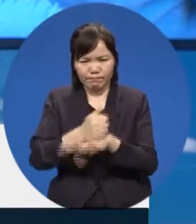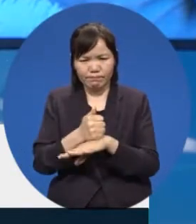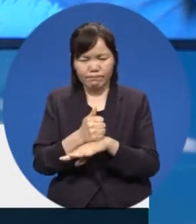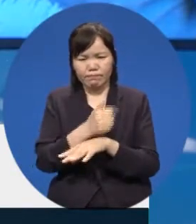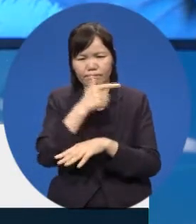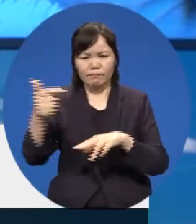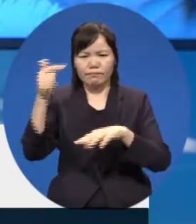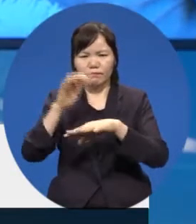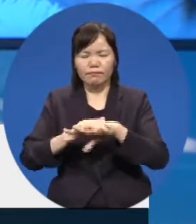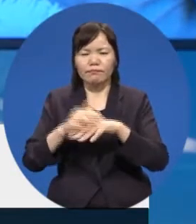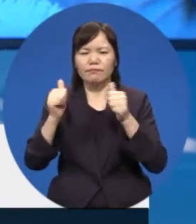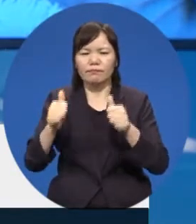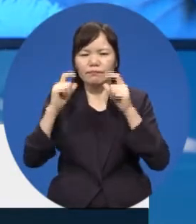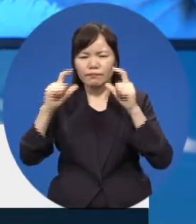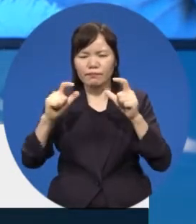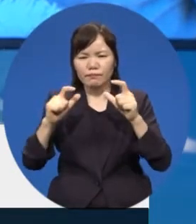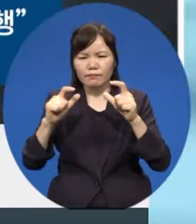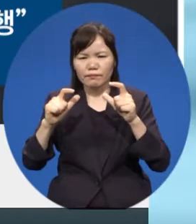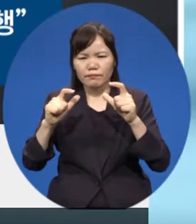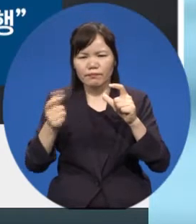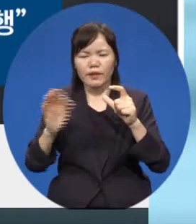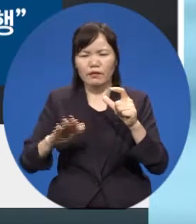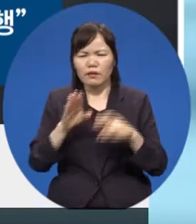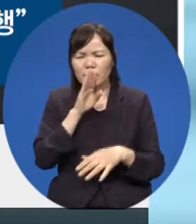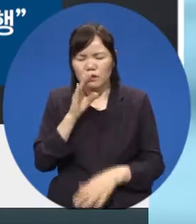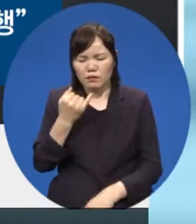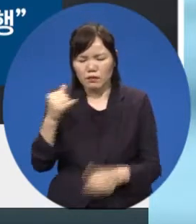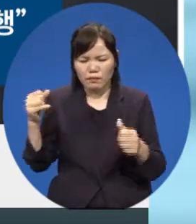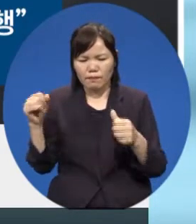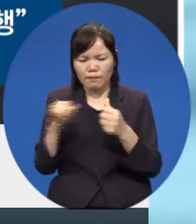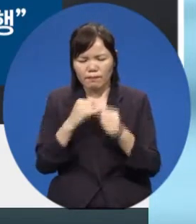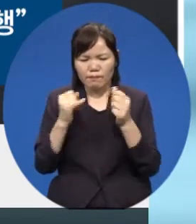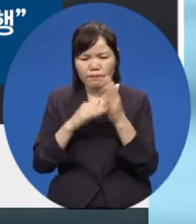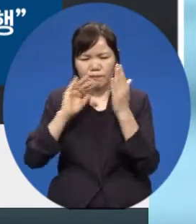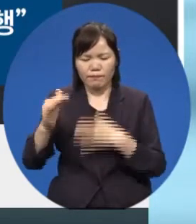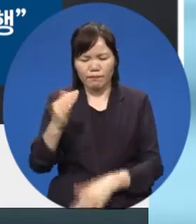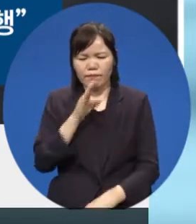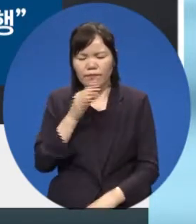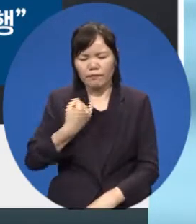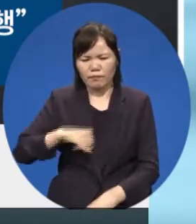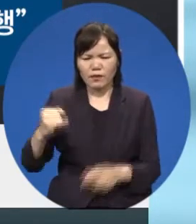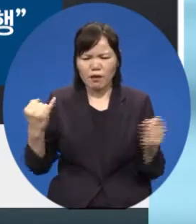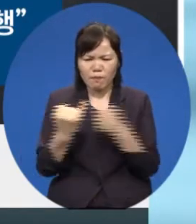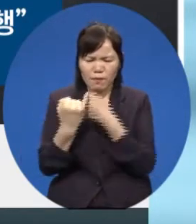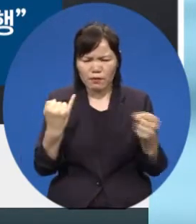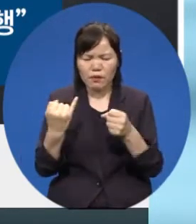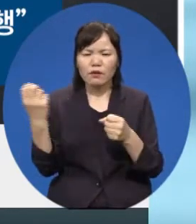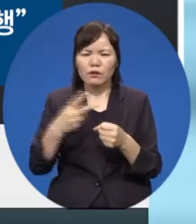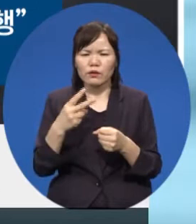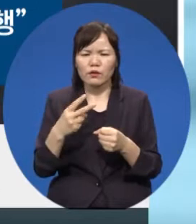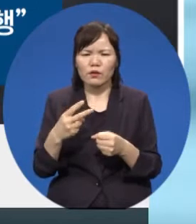선고를 한건데요 부부싸움의 화풀이 격으로 친딸을 어풀 역을 행사에서 뭐 상해를 입히고 그 다음에 심지어